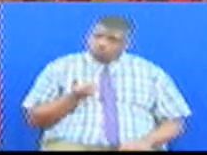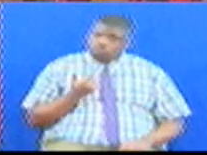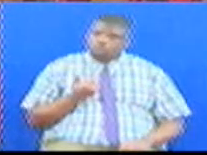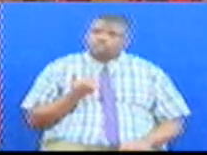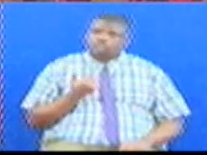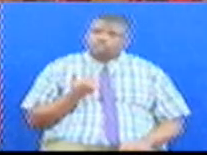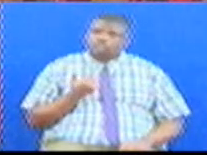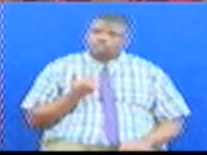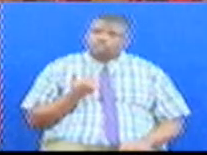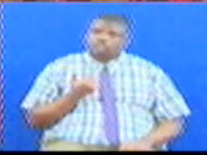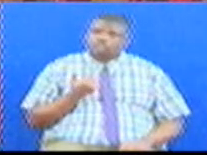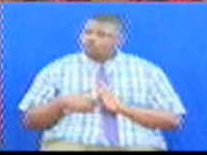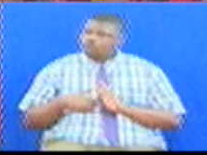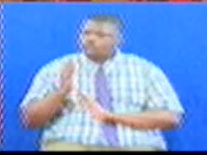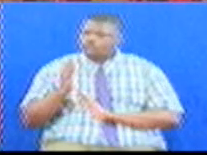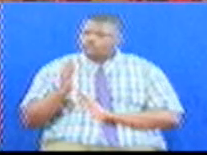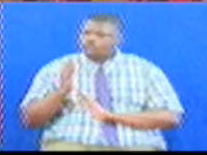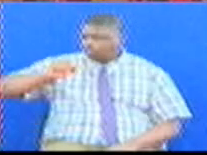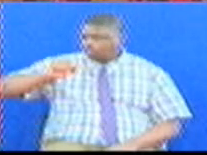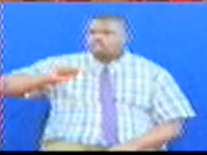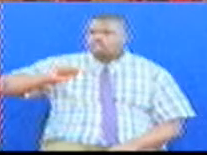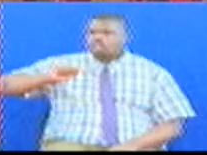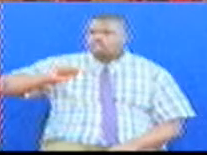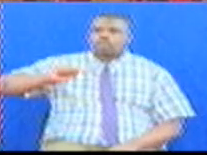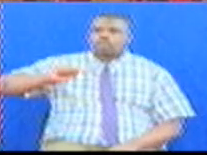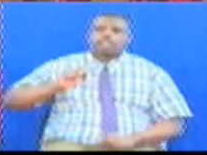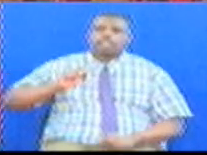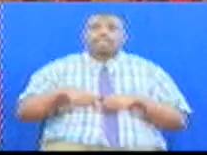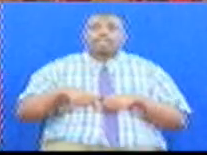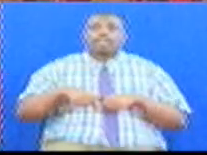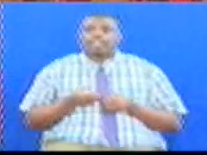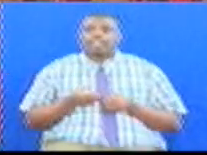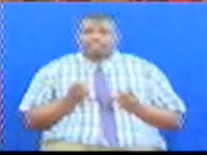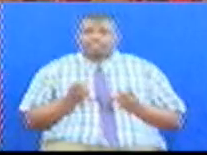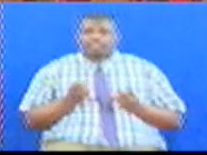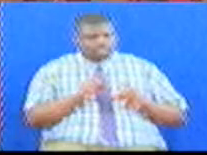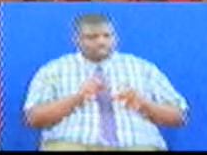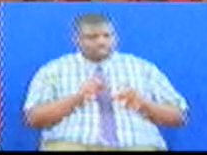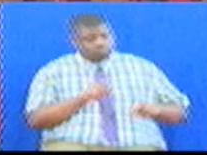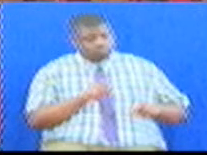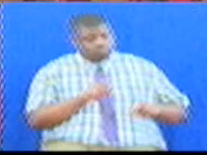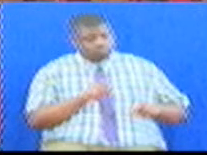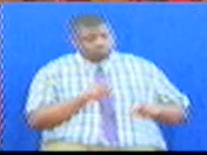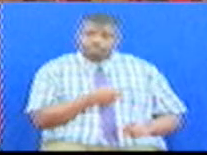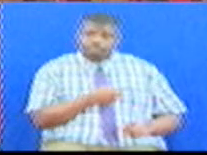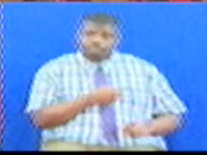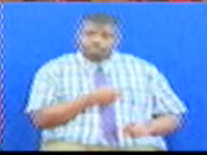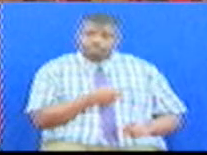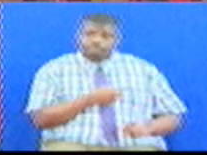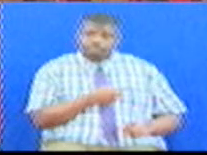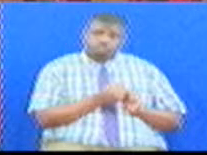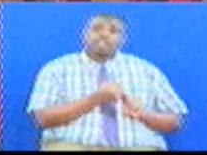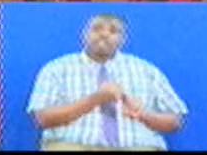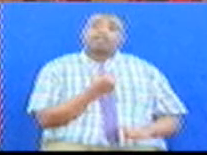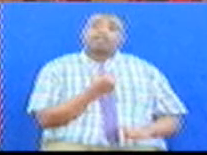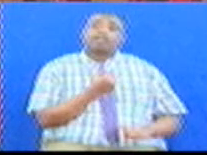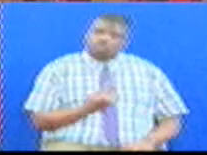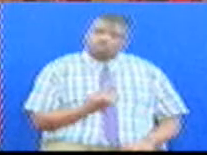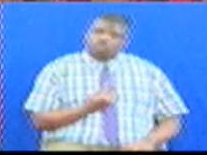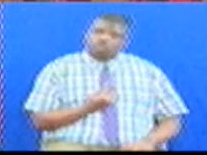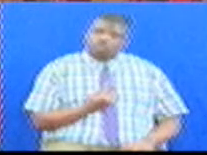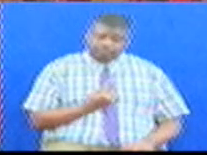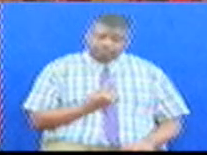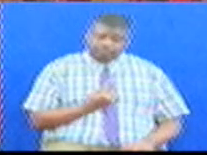kifungu kidogo cha kwanza A. Lakini pia kifungu hicho hicho cha 111